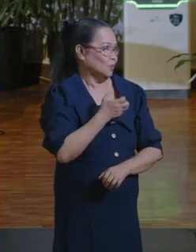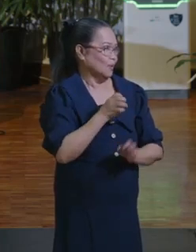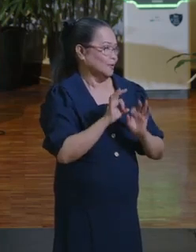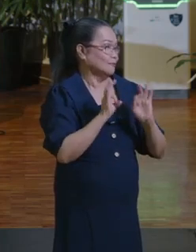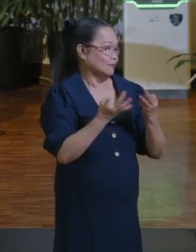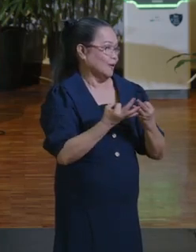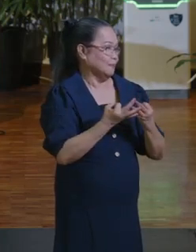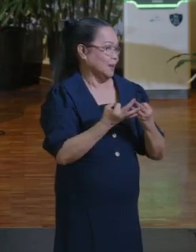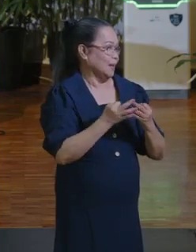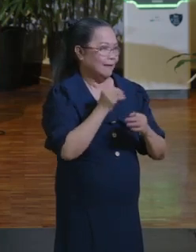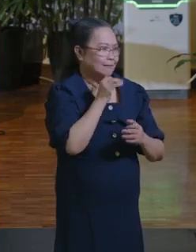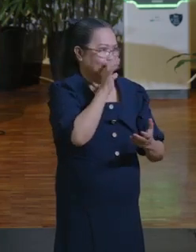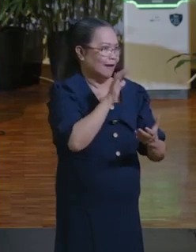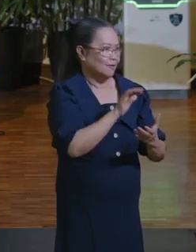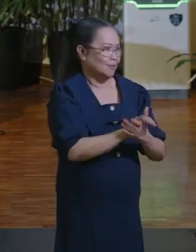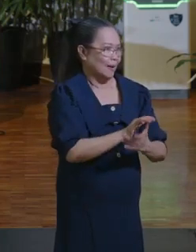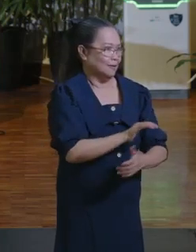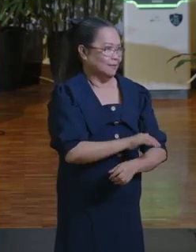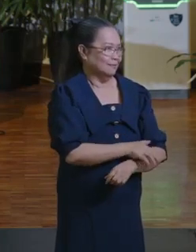at hindi yung kanilang asawa.